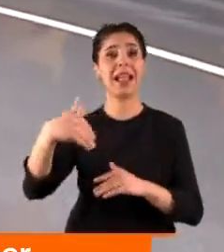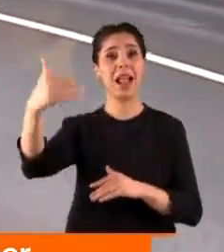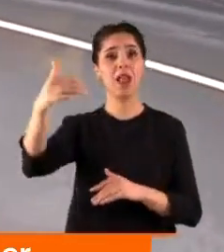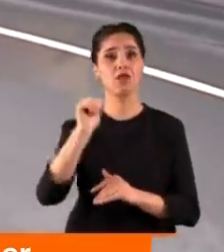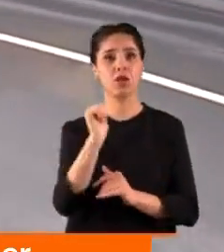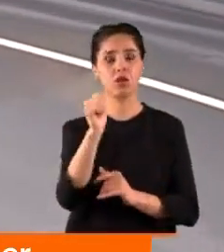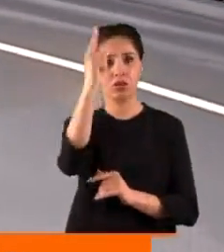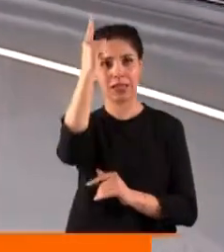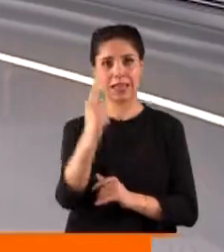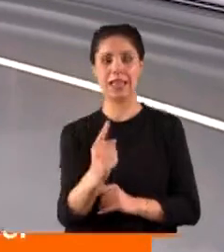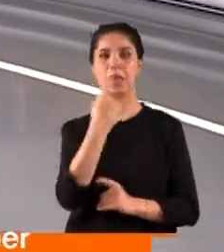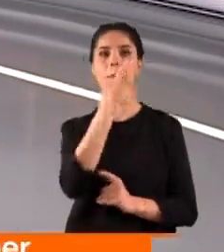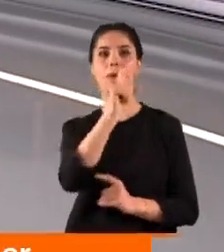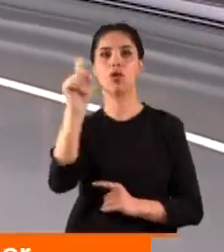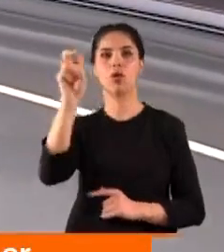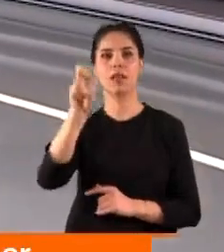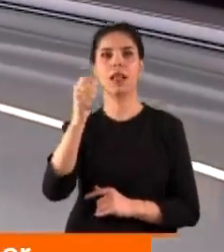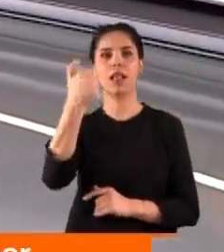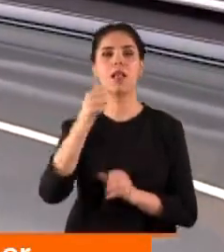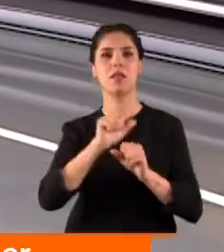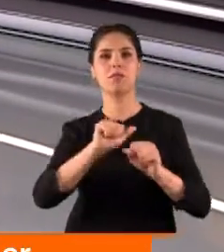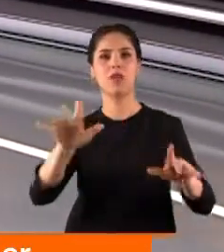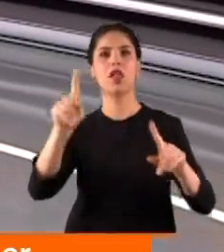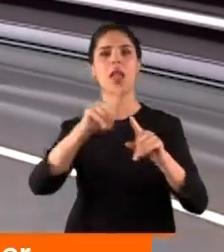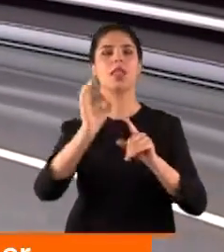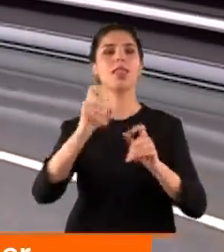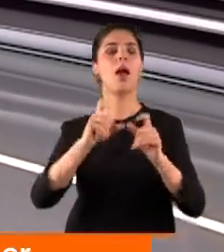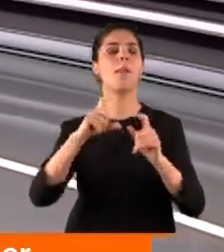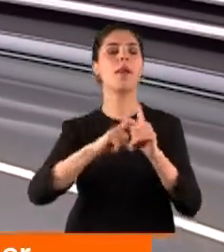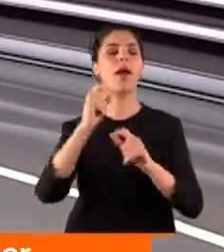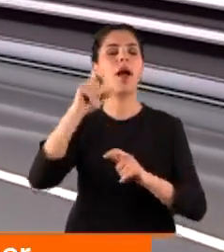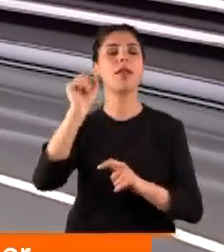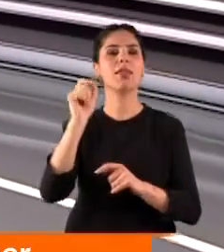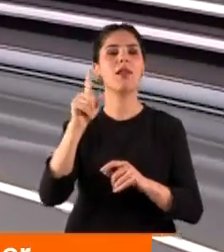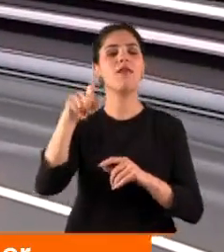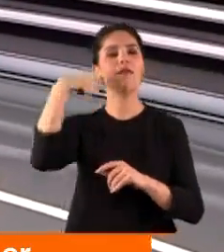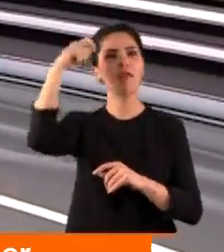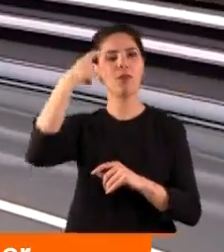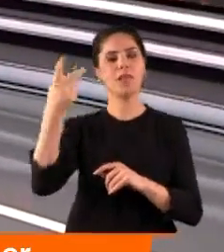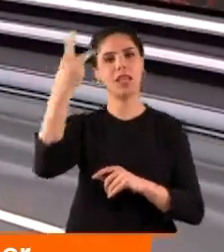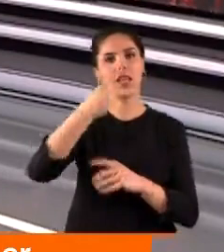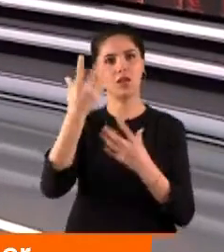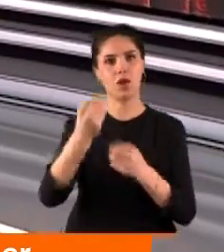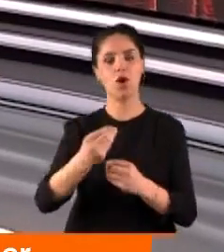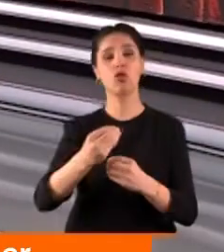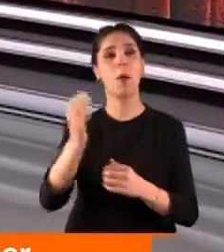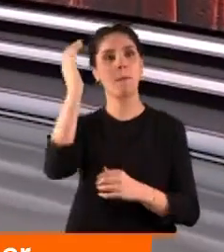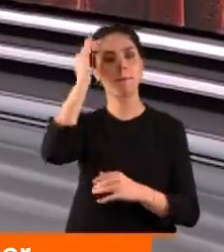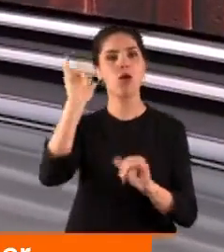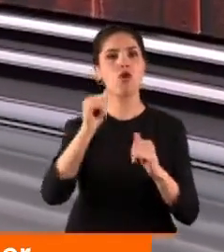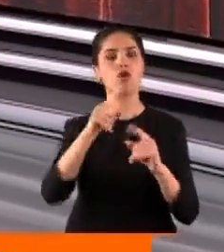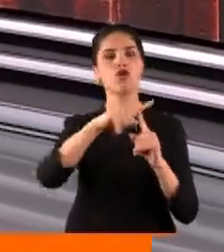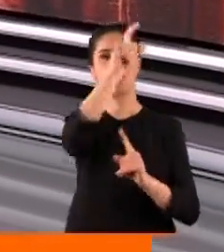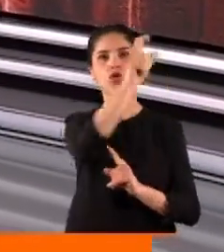günlerde ilki 1986 yılında yayınlanan Top Gun'ın ikincisi vizyona girecek. Başrolde yine Tom Cruise var.